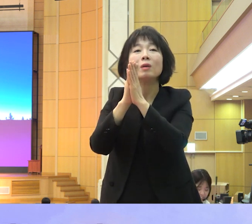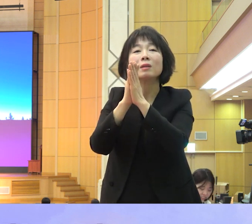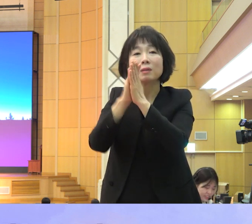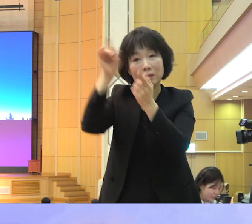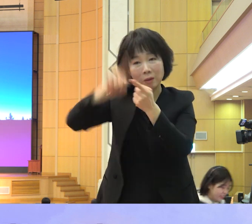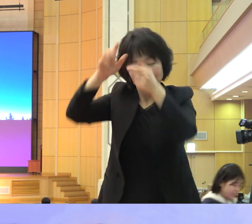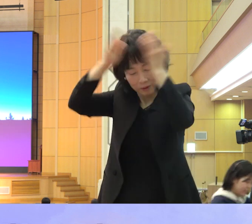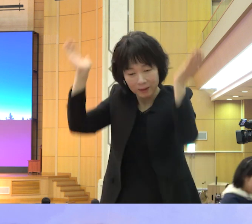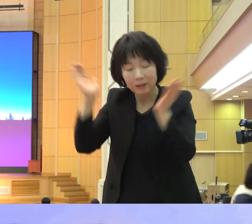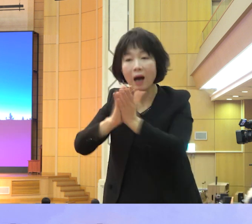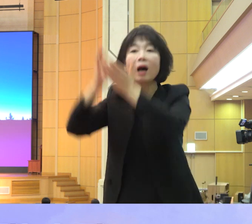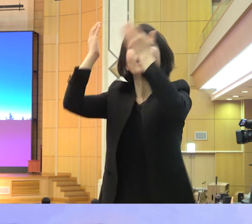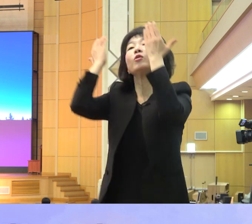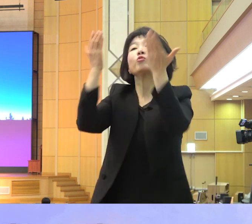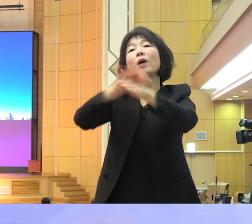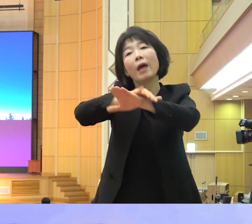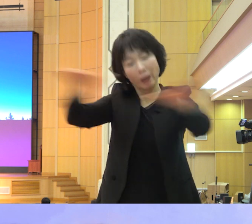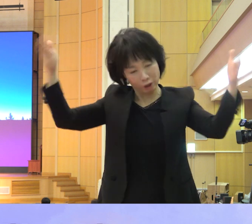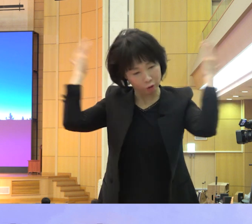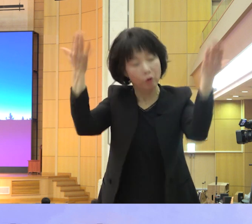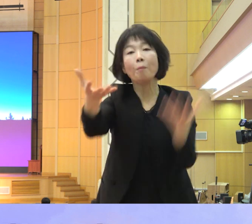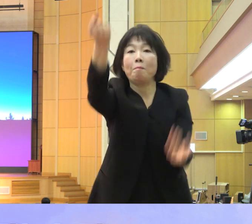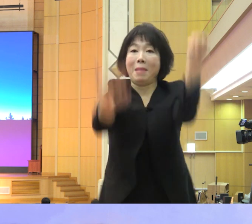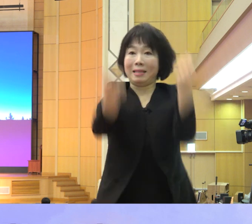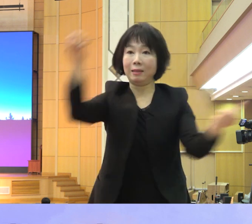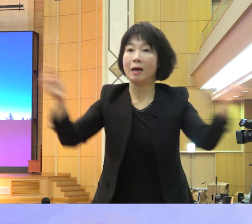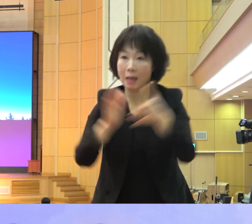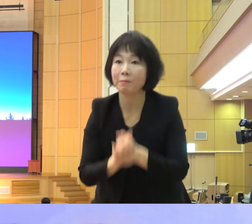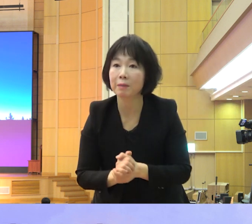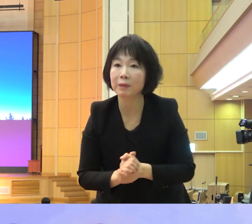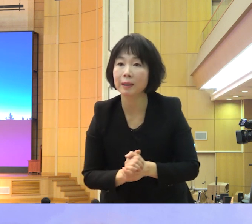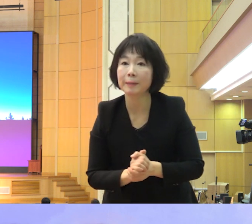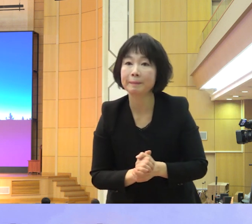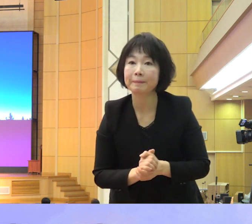구하는 것마다 다 받으리라.